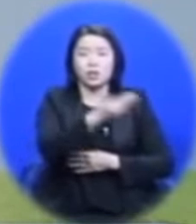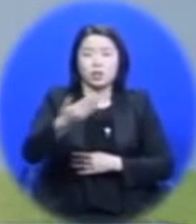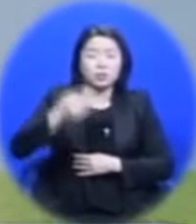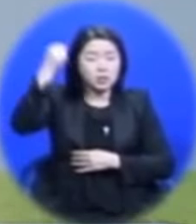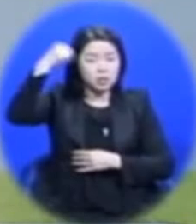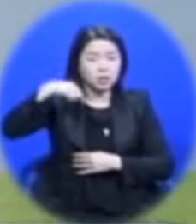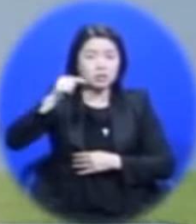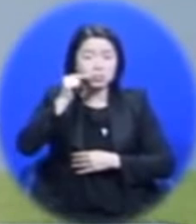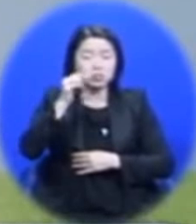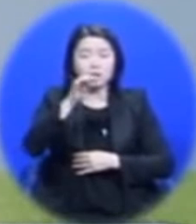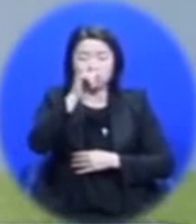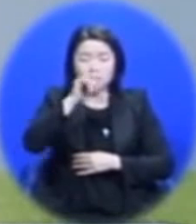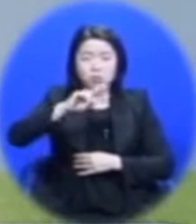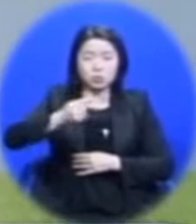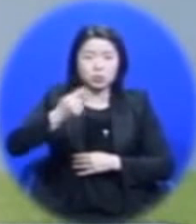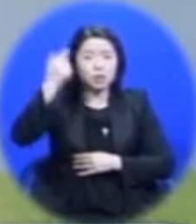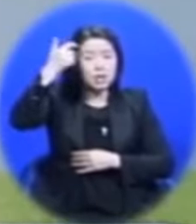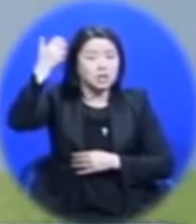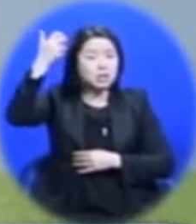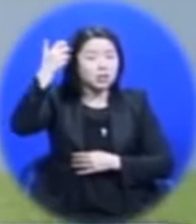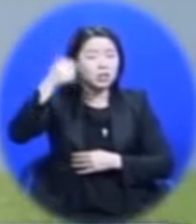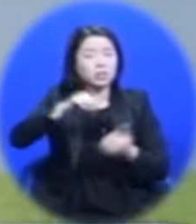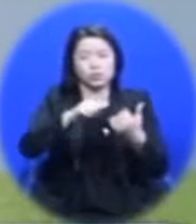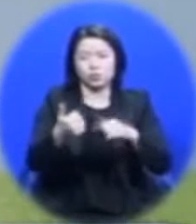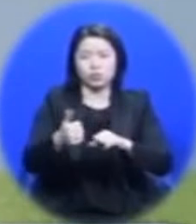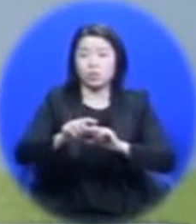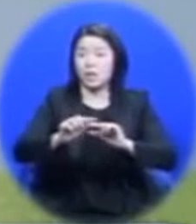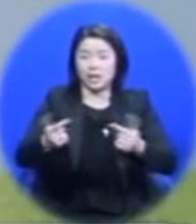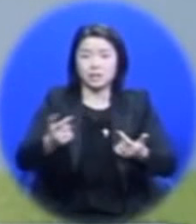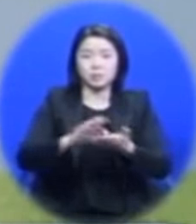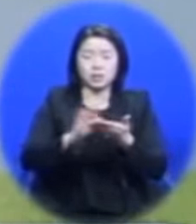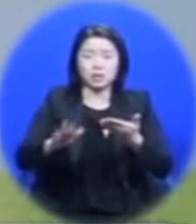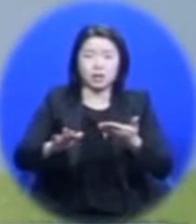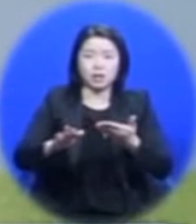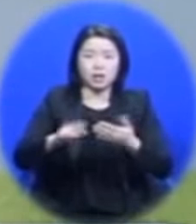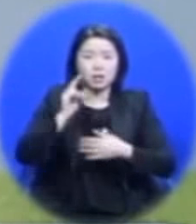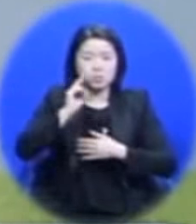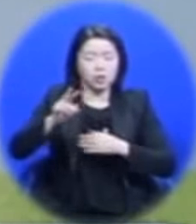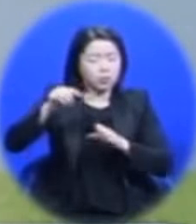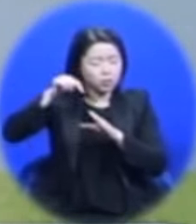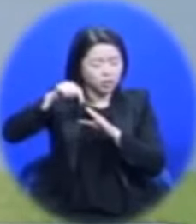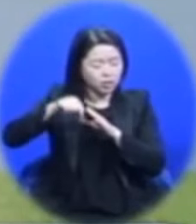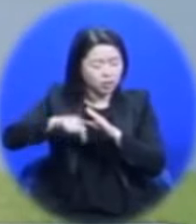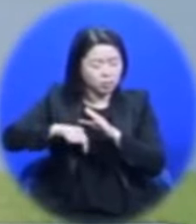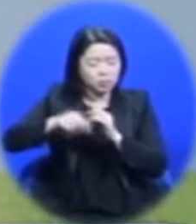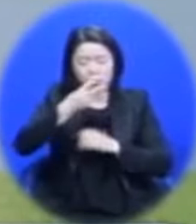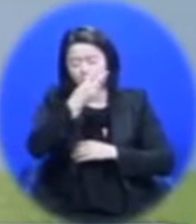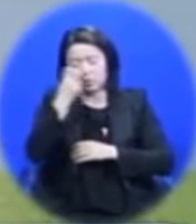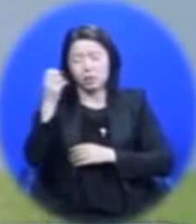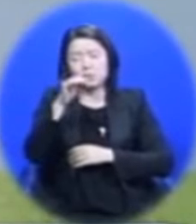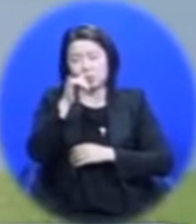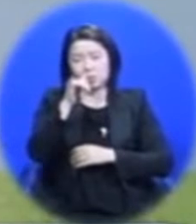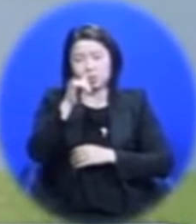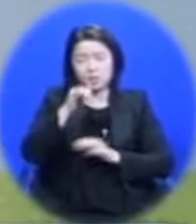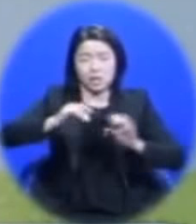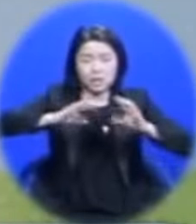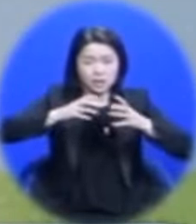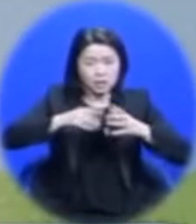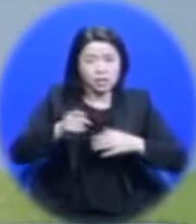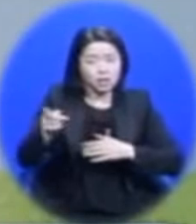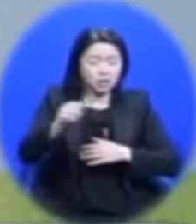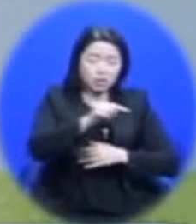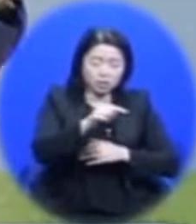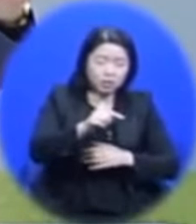못하고 있어도 영이 죽은 건 아니에요. 아주 깊이 잠이 들어버린 거예요. 세상에 이렇게 저렇게